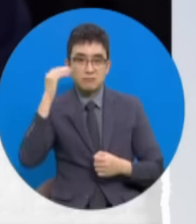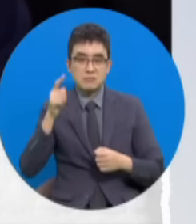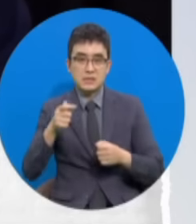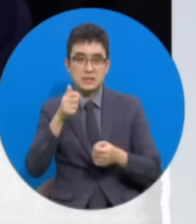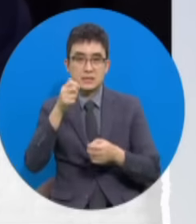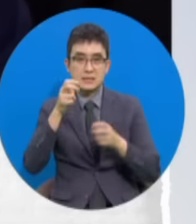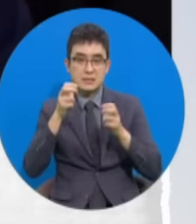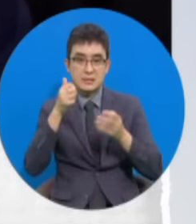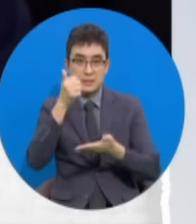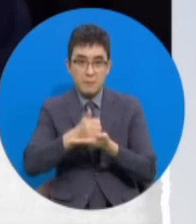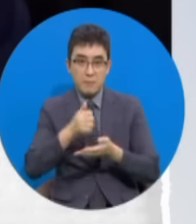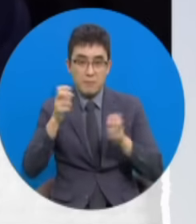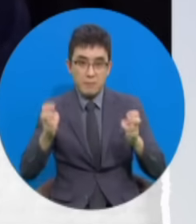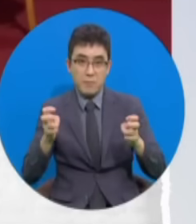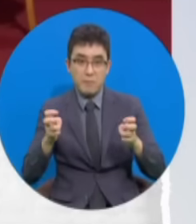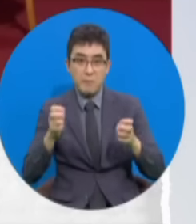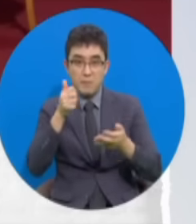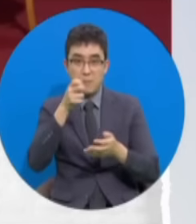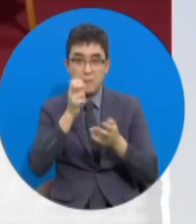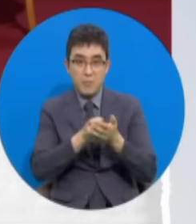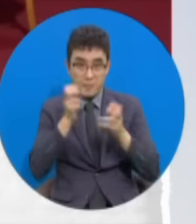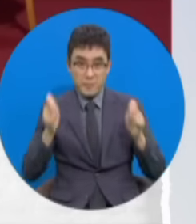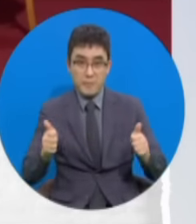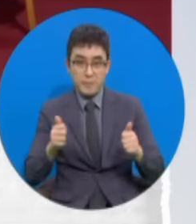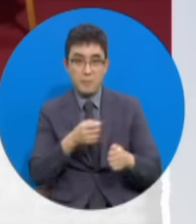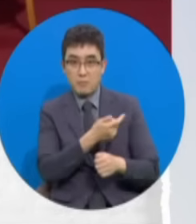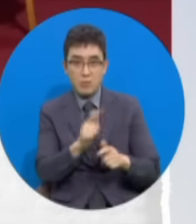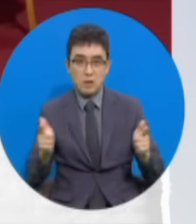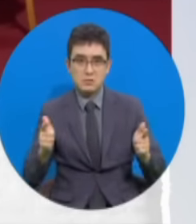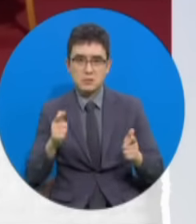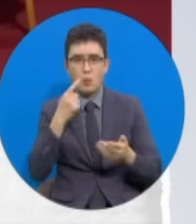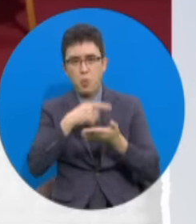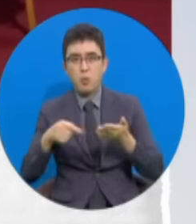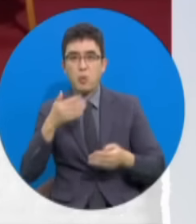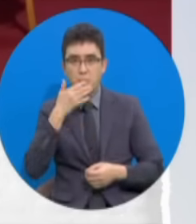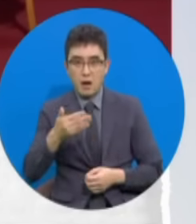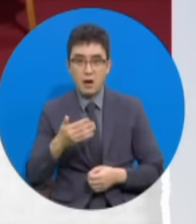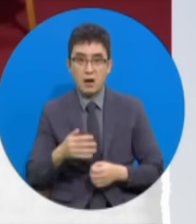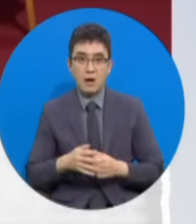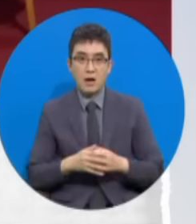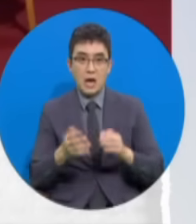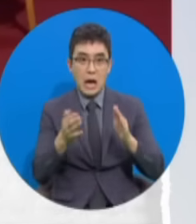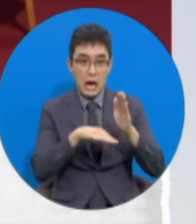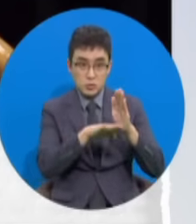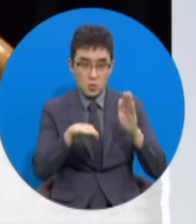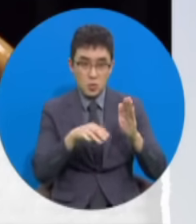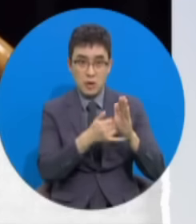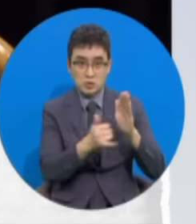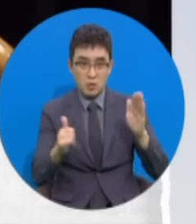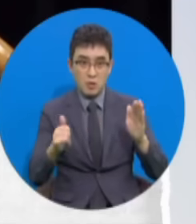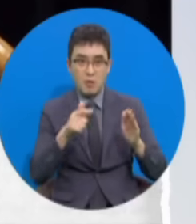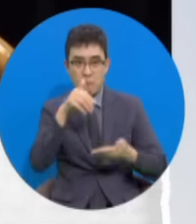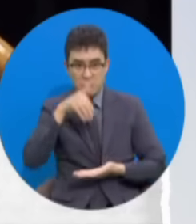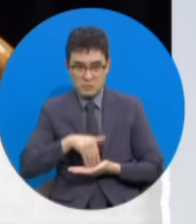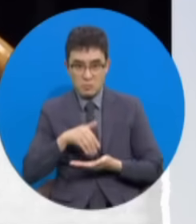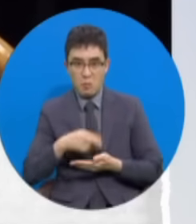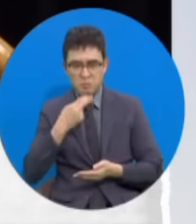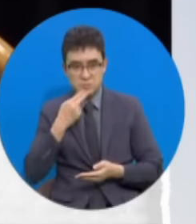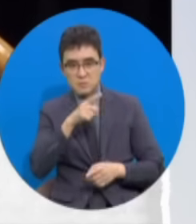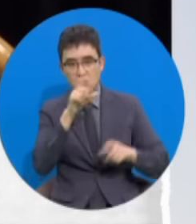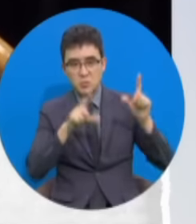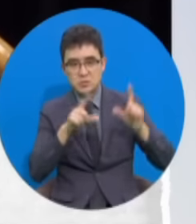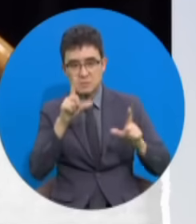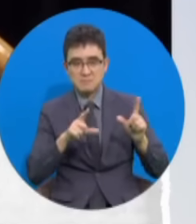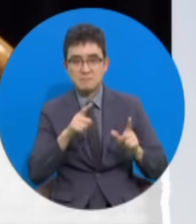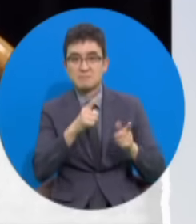지금 조민 씨를 비롯한 조국 전 장관 가족 온통 본인들의 반성 없음이 현재 네. 상황까지 이끌어왔다라는 점을 다시 한번